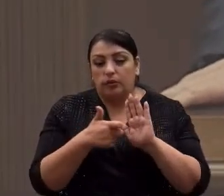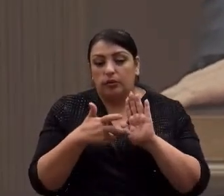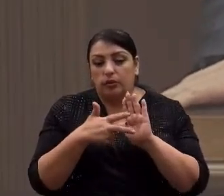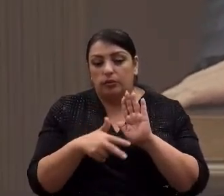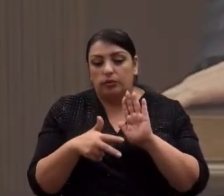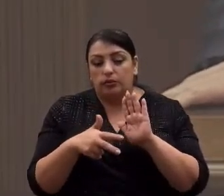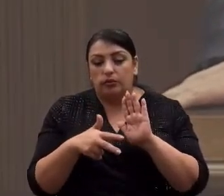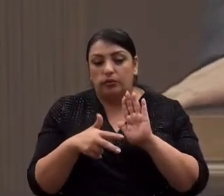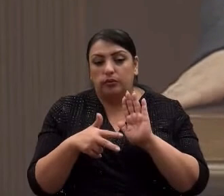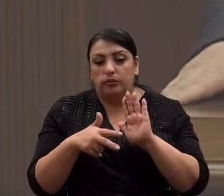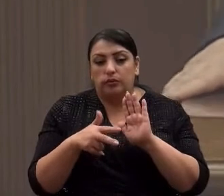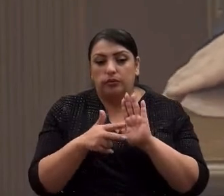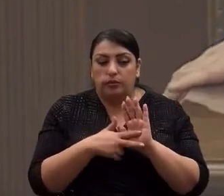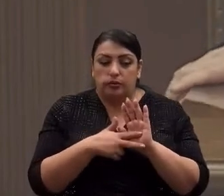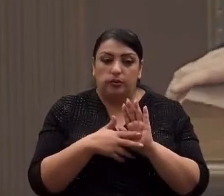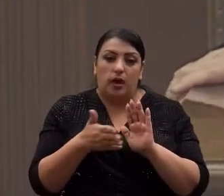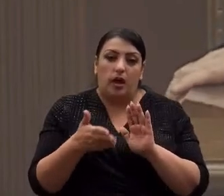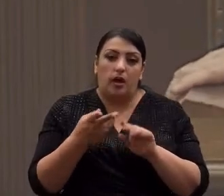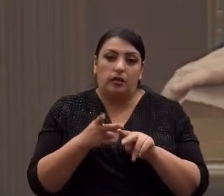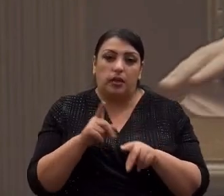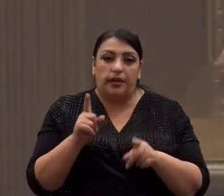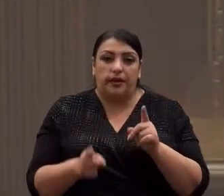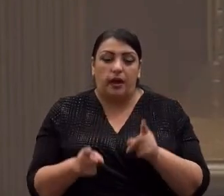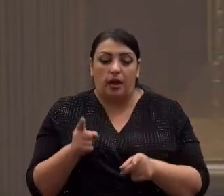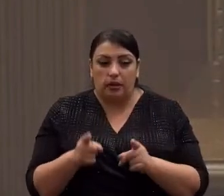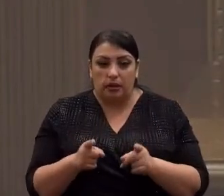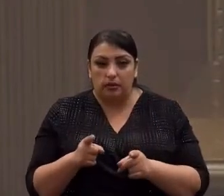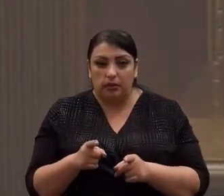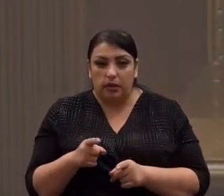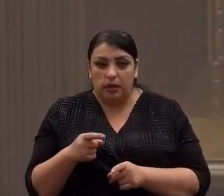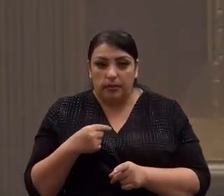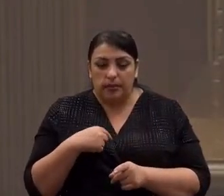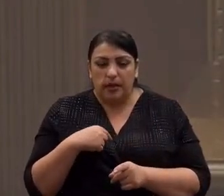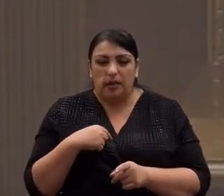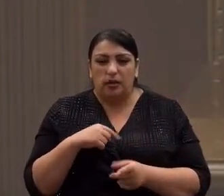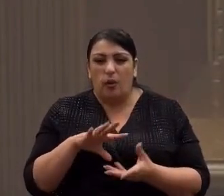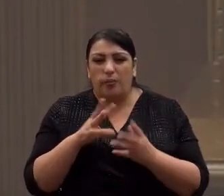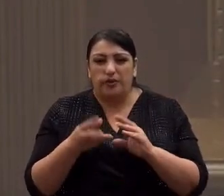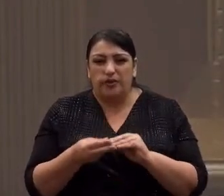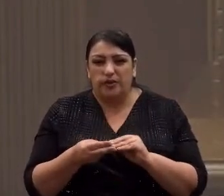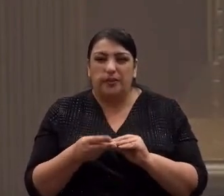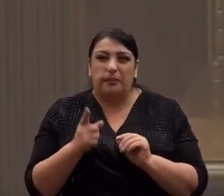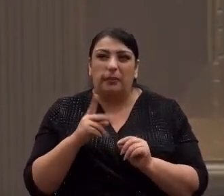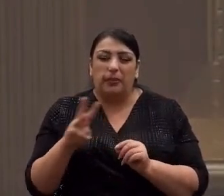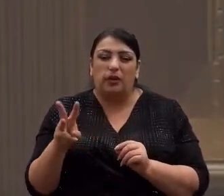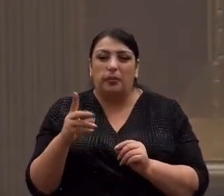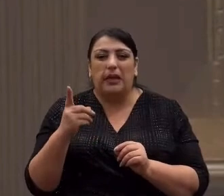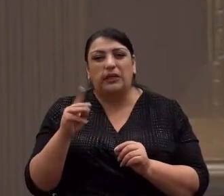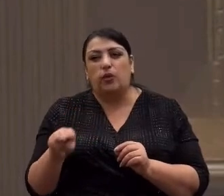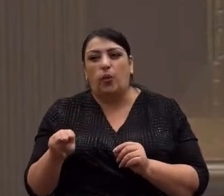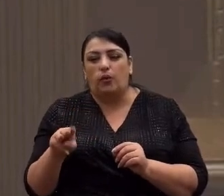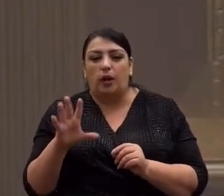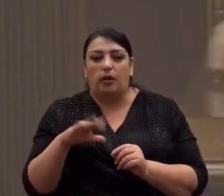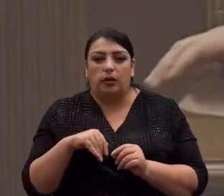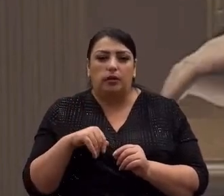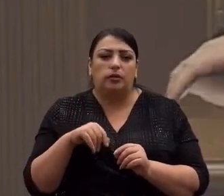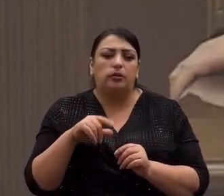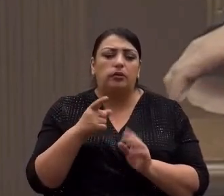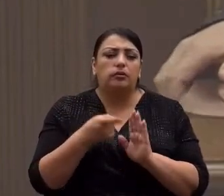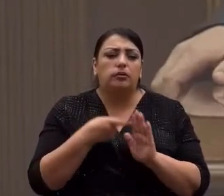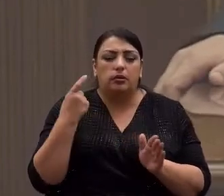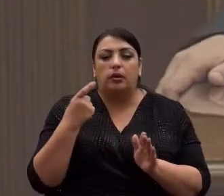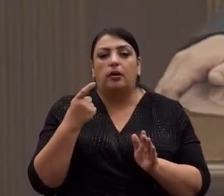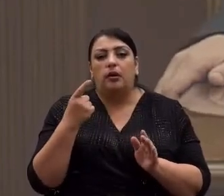786 թե 88, դա է իրական թիվը, մենք սիրում ենք կլորացնել, բայց մոտավորապես 1 տոննան, հետո ճշտվել է, դա 1 տոննա